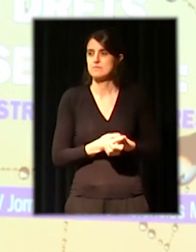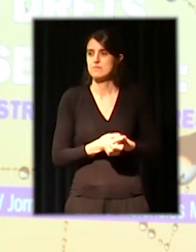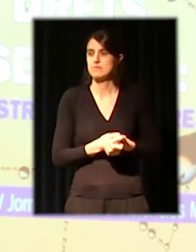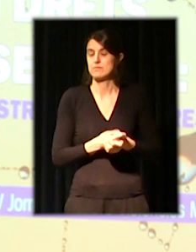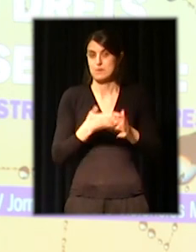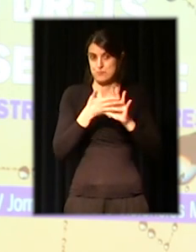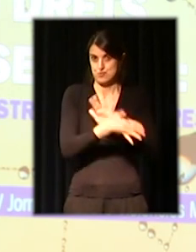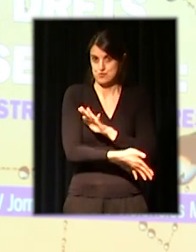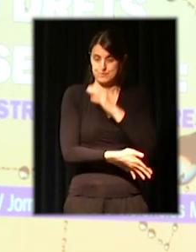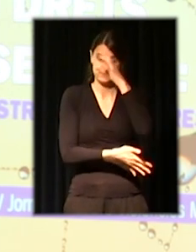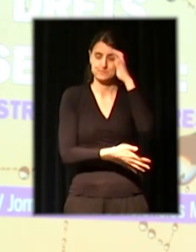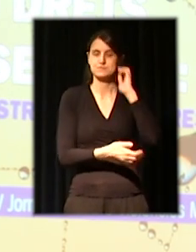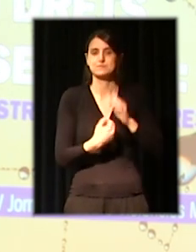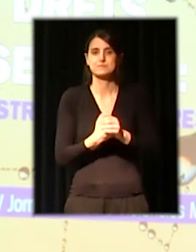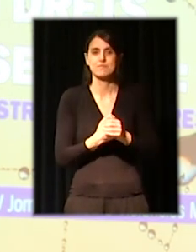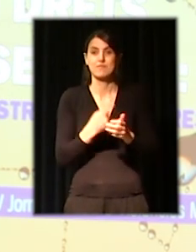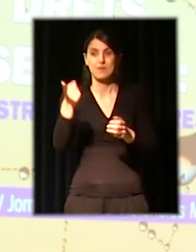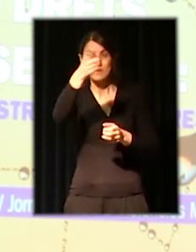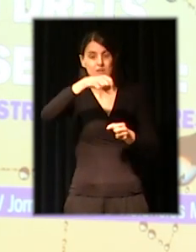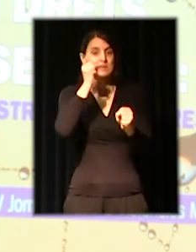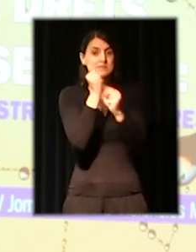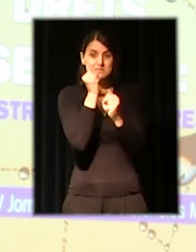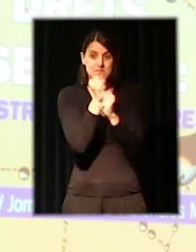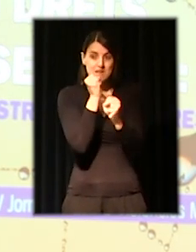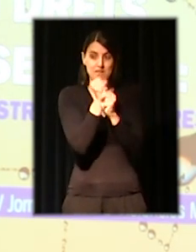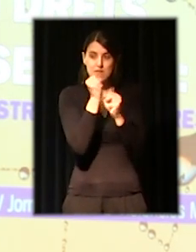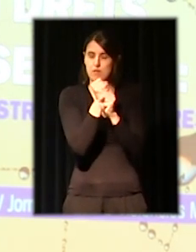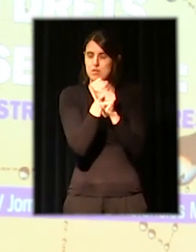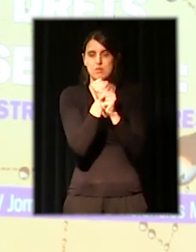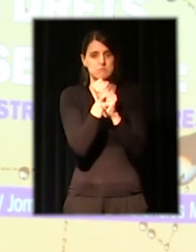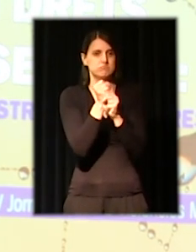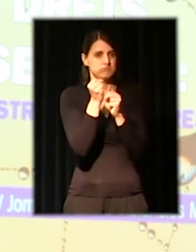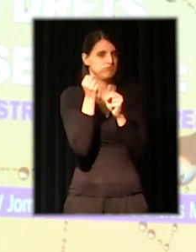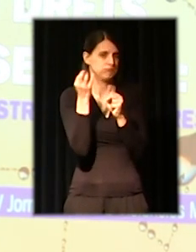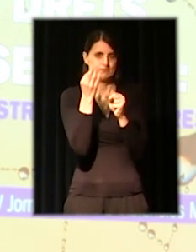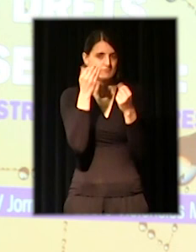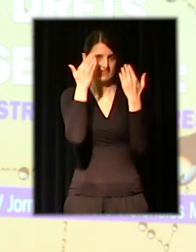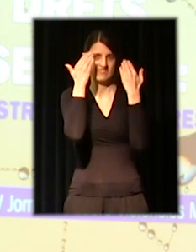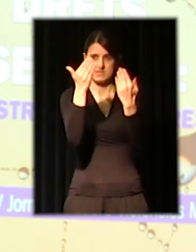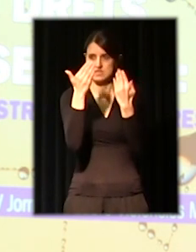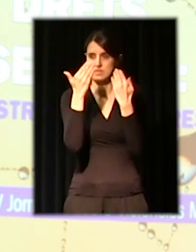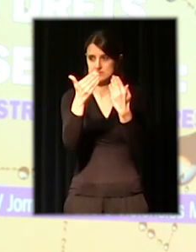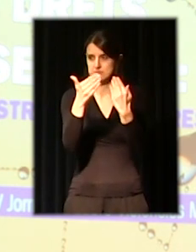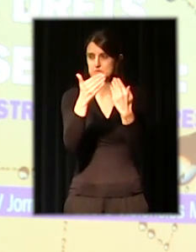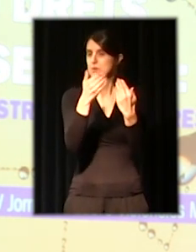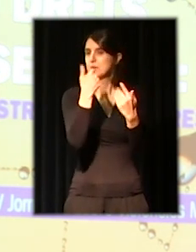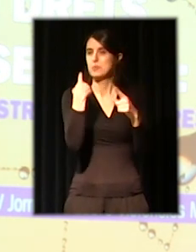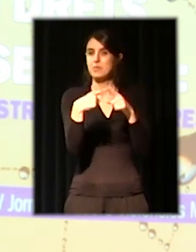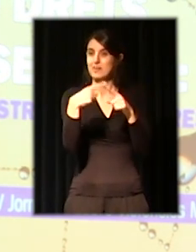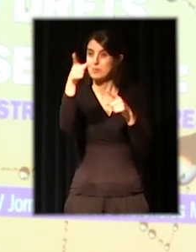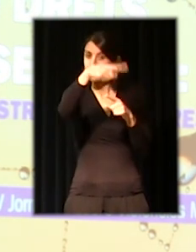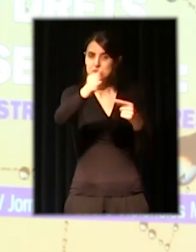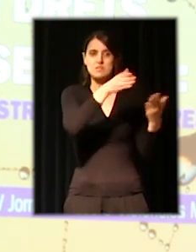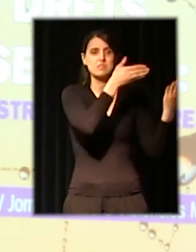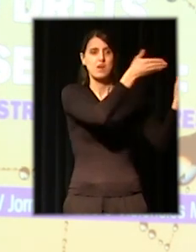I per tant, tota aquesta feina que feu, jo crec que se us ha de felicitar, perquè ajudeu, en primer lloc perquè ajudeu amb aquestes